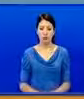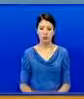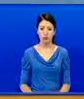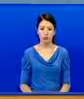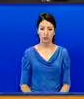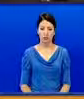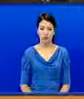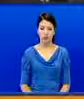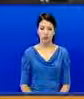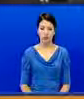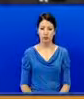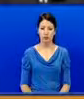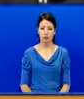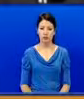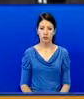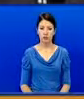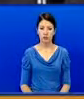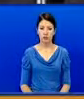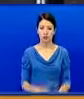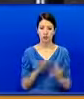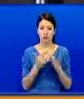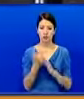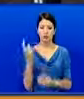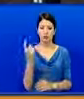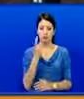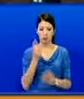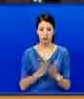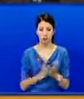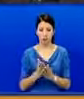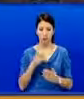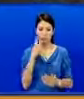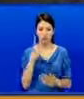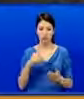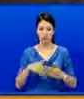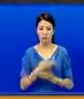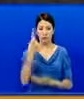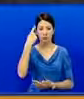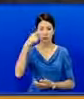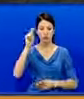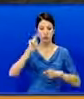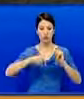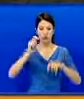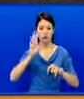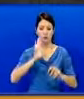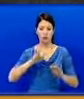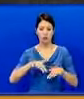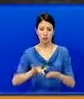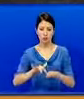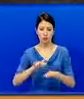жерде бірінші жерінде жаңа тәсілменен жаңбырлатып суғару тәсілді